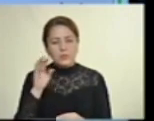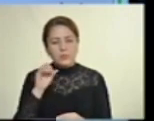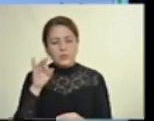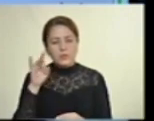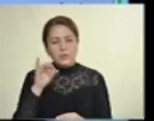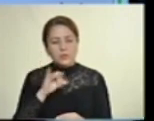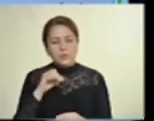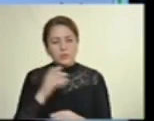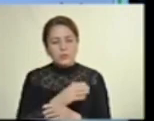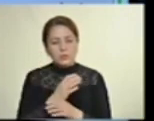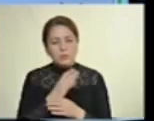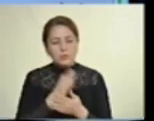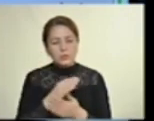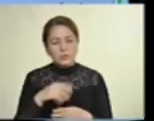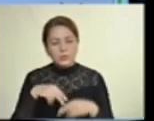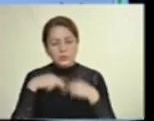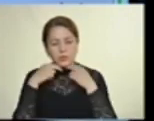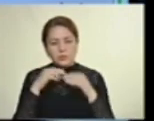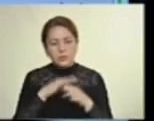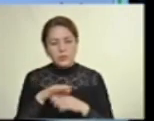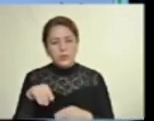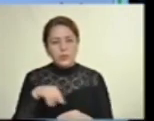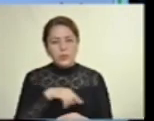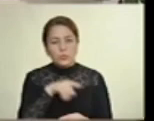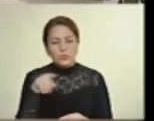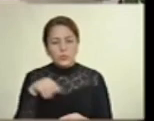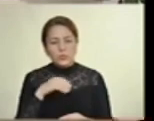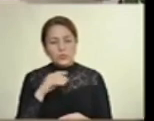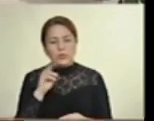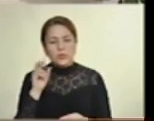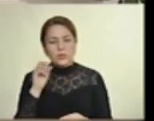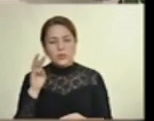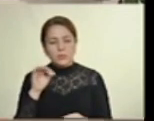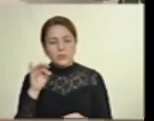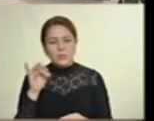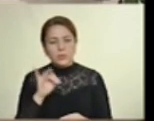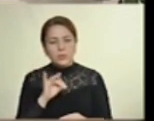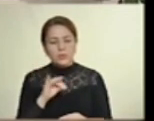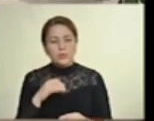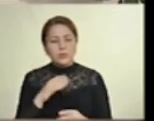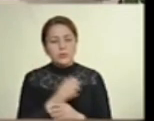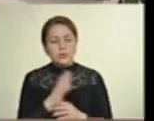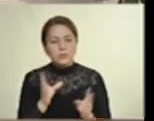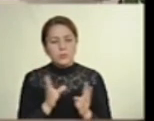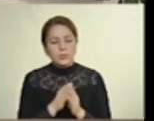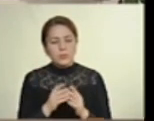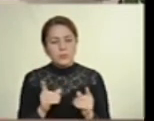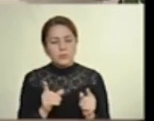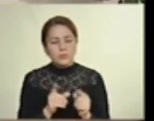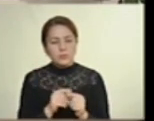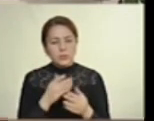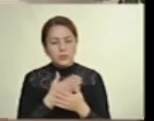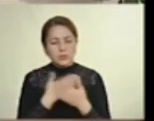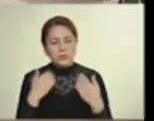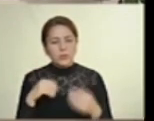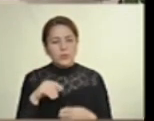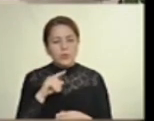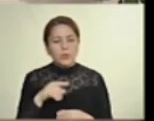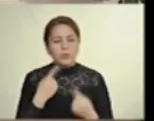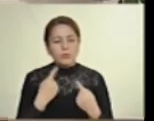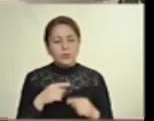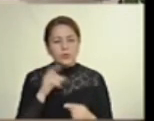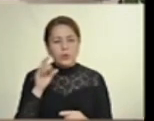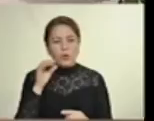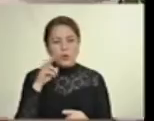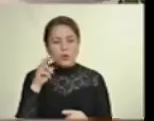iborat. Ahamiyat bering, mana shu ularning kamari suyaklarini qo'shilib ketmaganligi bilan u boshqa